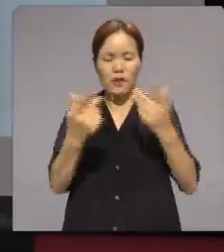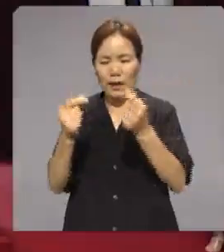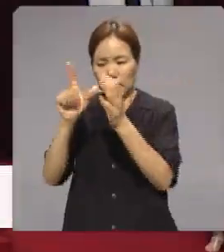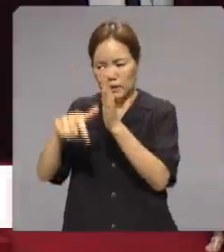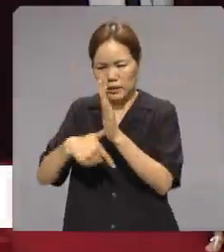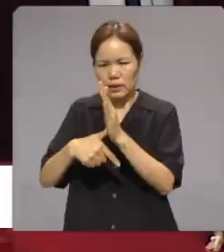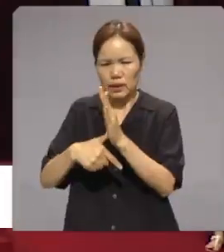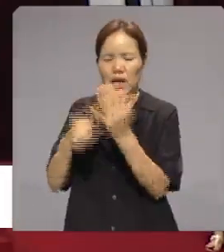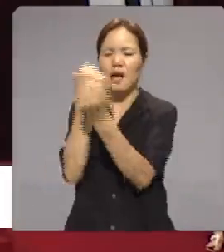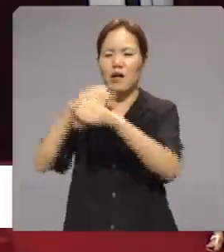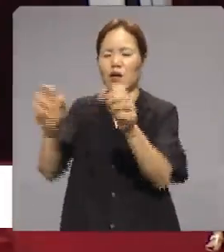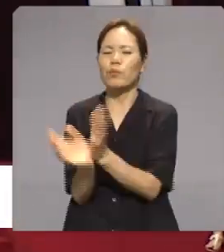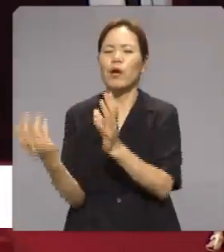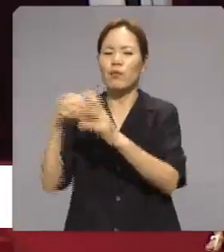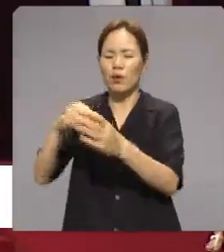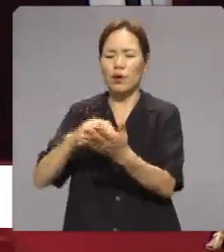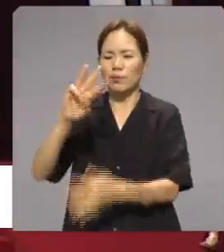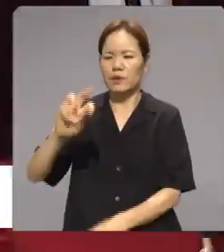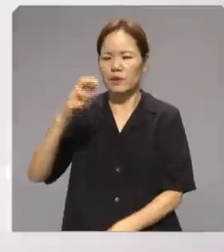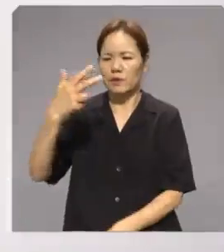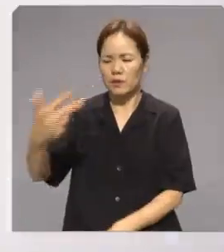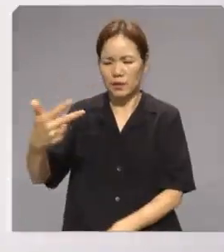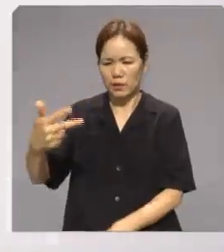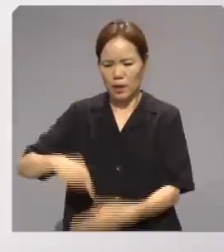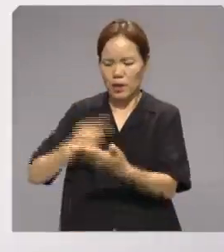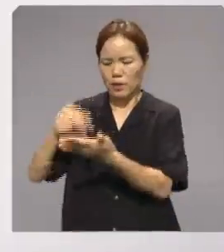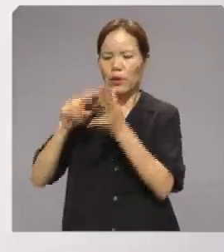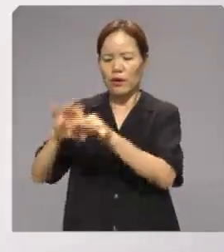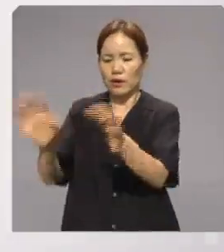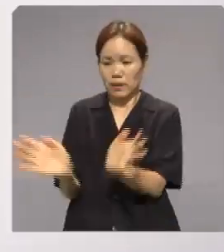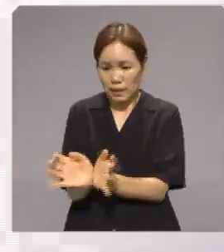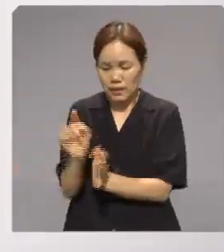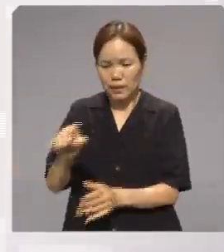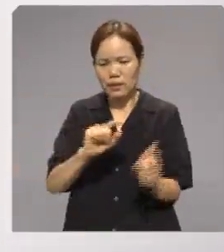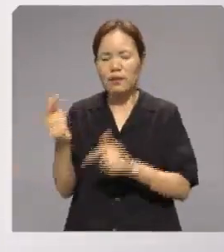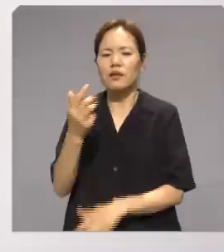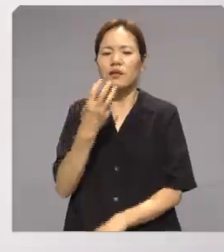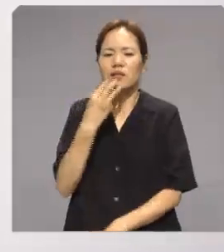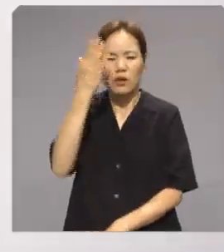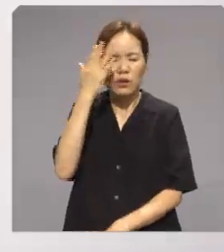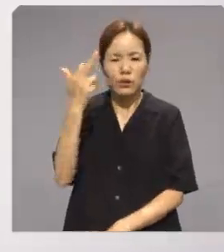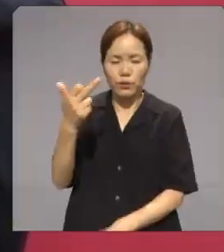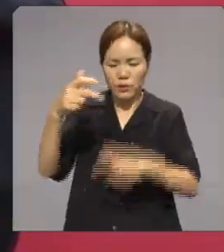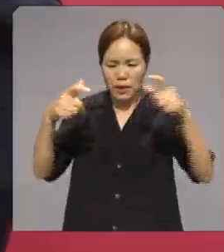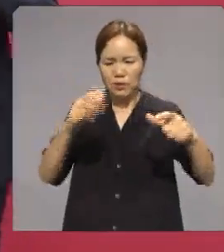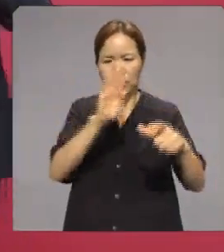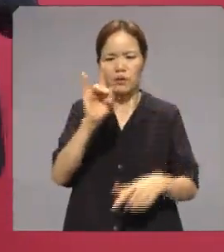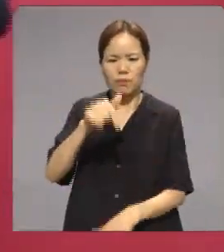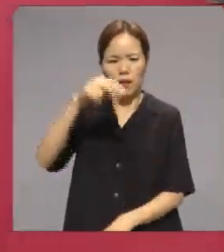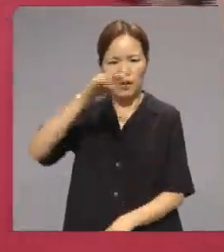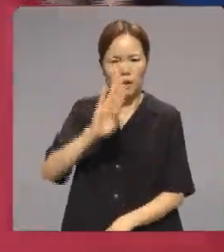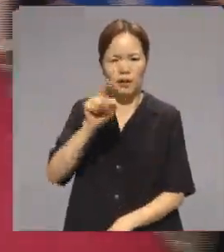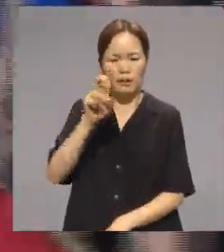시각 광복회를 비롯한 37개 독립운동 관련 단체들은 서울 용산구 백범 기념관에서 따로